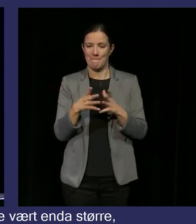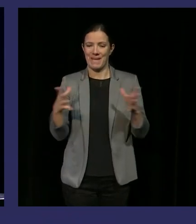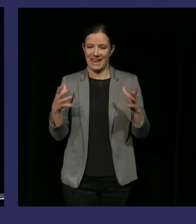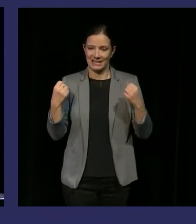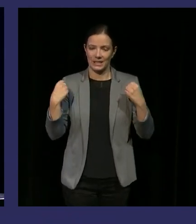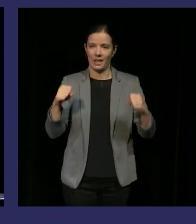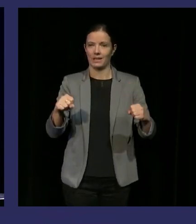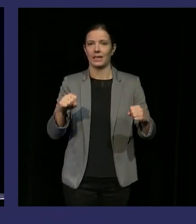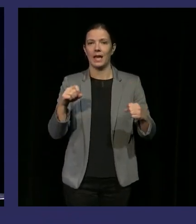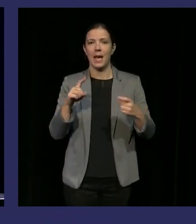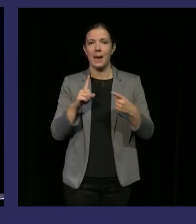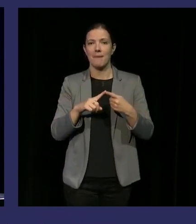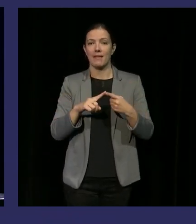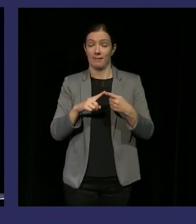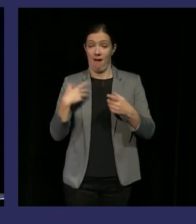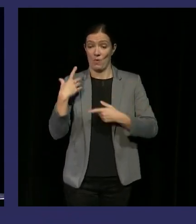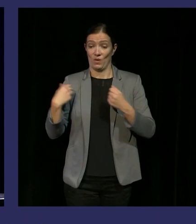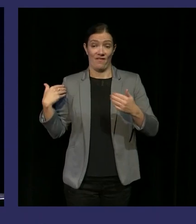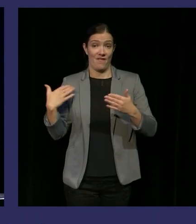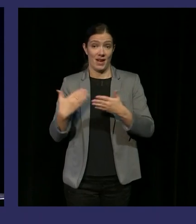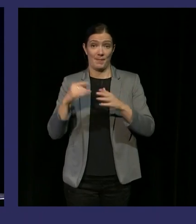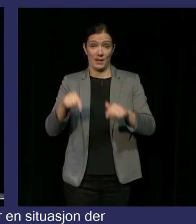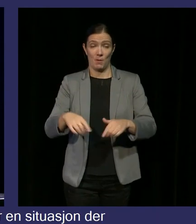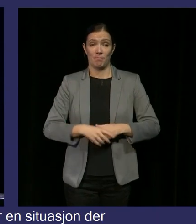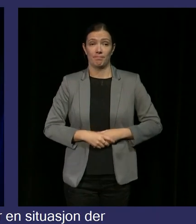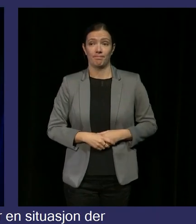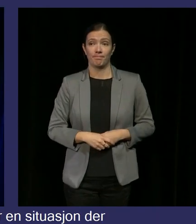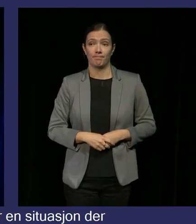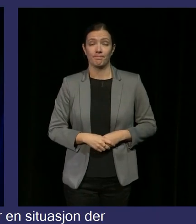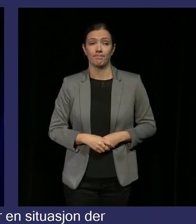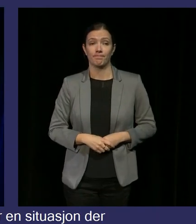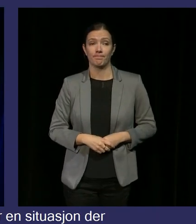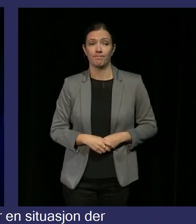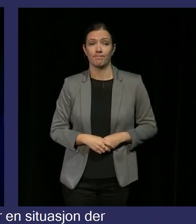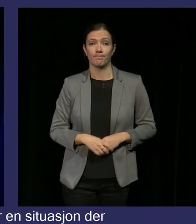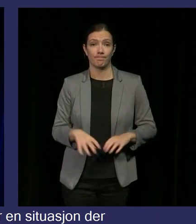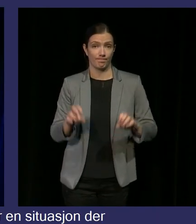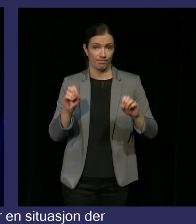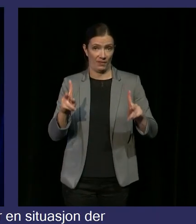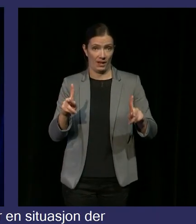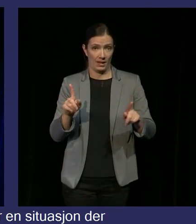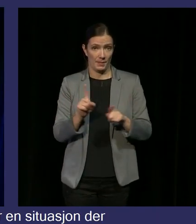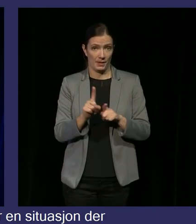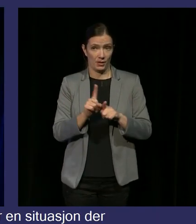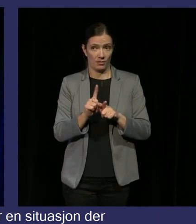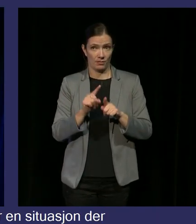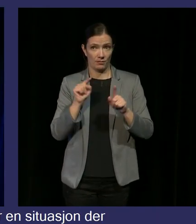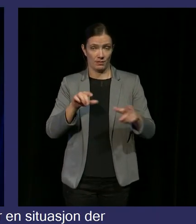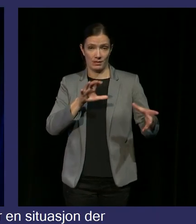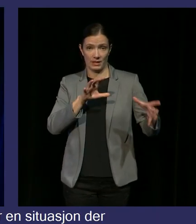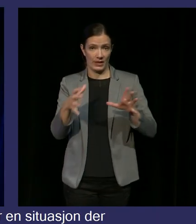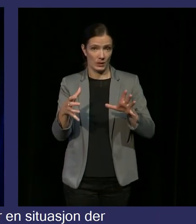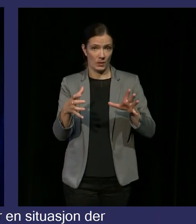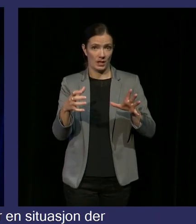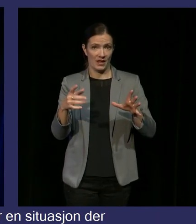satsing, men det i hvert fall det vi har gjort nå da. Ok, så det vi egentlig har med å gjøre her en situasjon